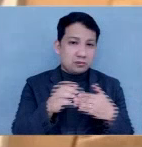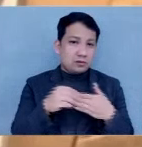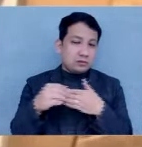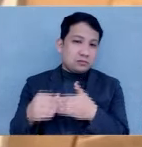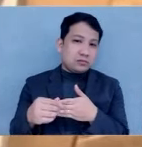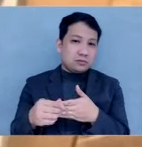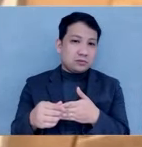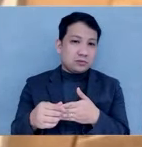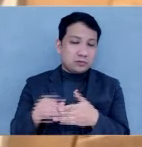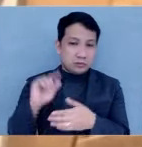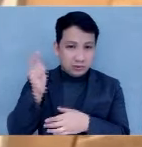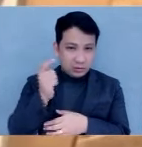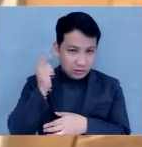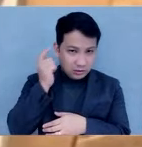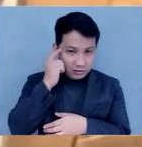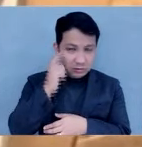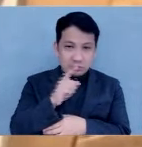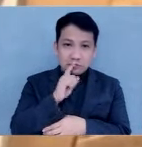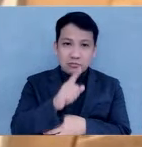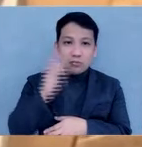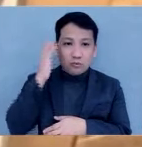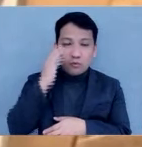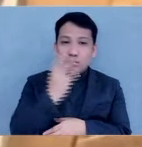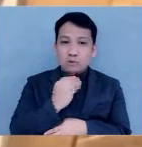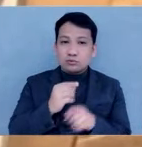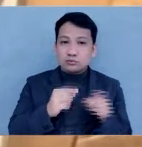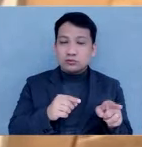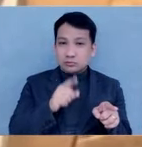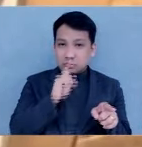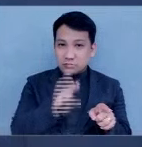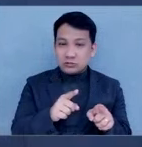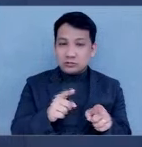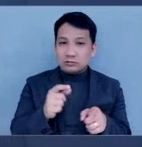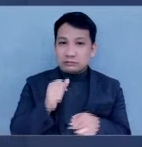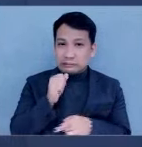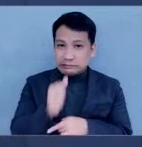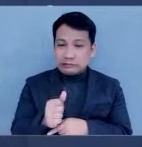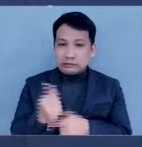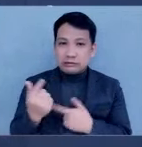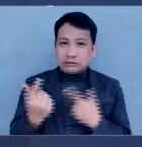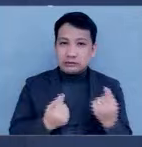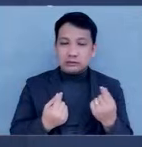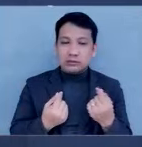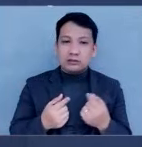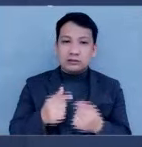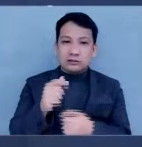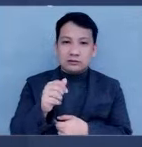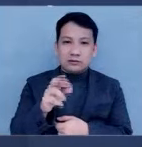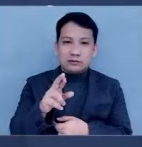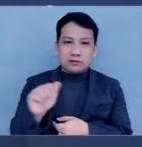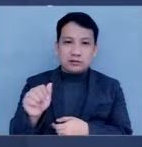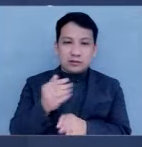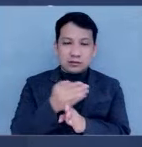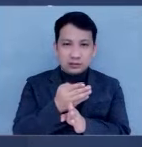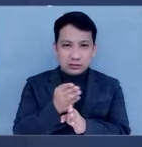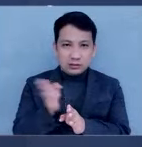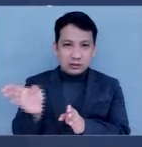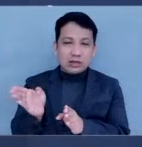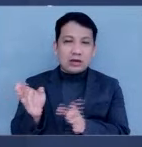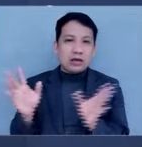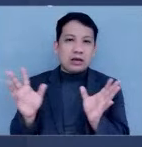the government actually knows what he or she is doing or not. Dagdag pa ni Arau, mukhang inililihis umano ni VP